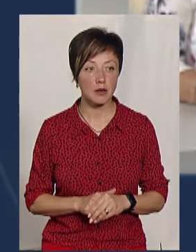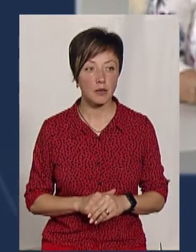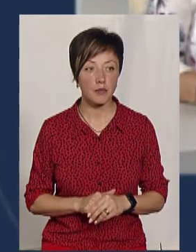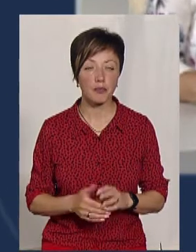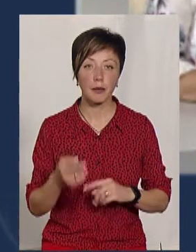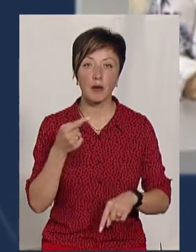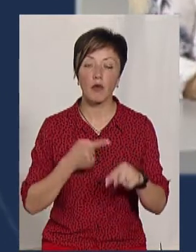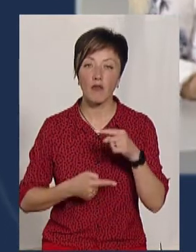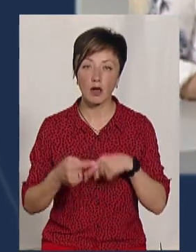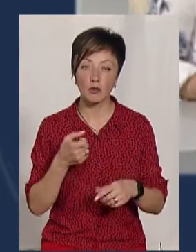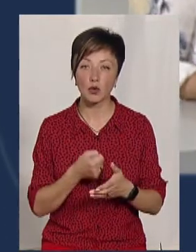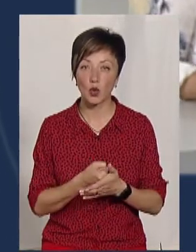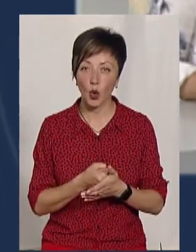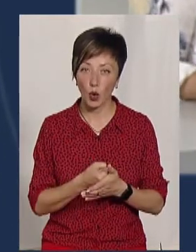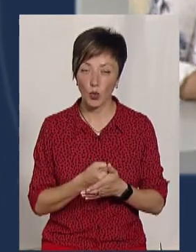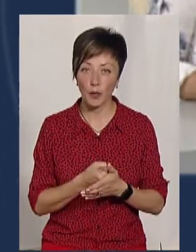розглядаємо. Тоді повернемося до